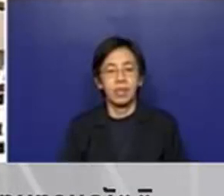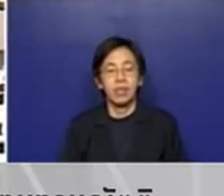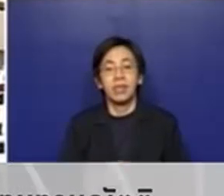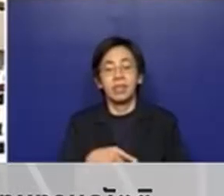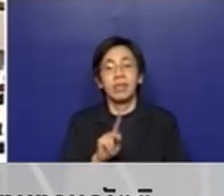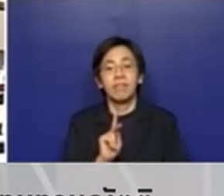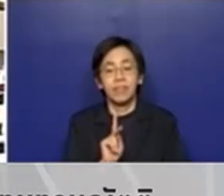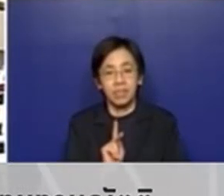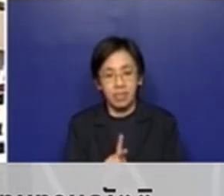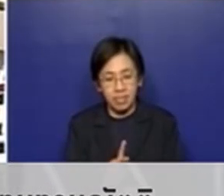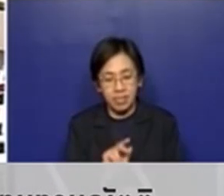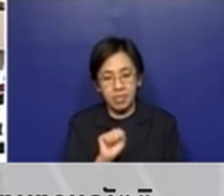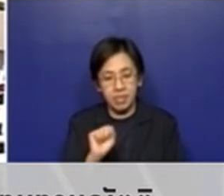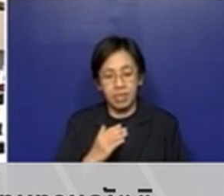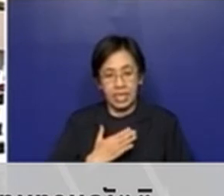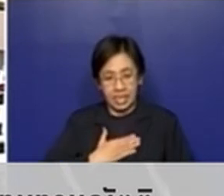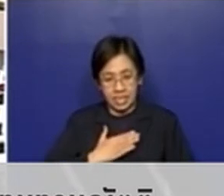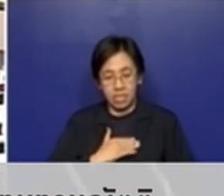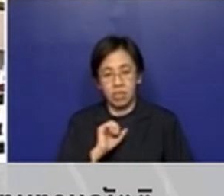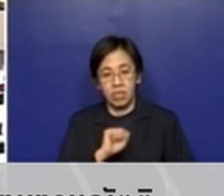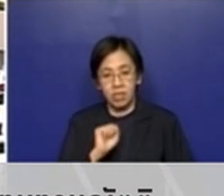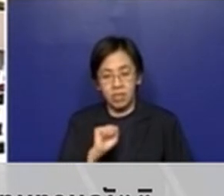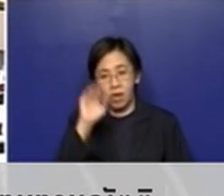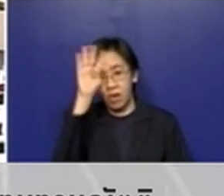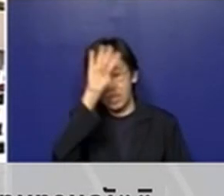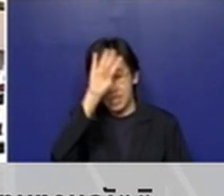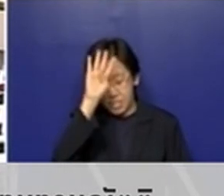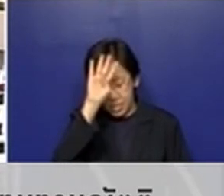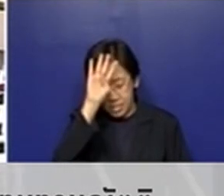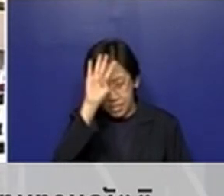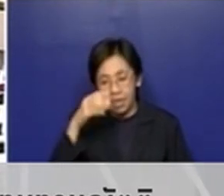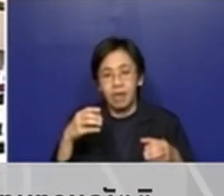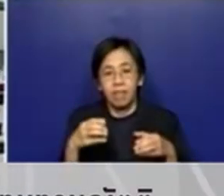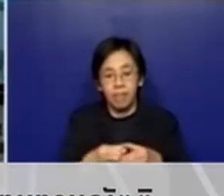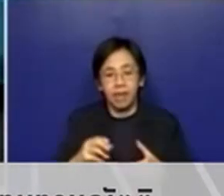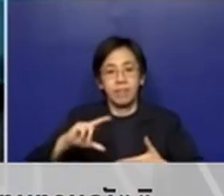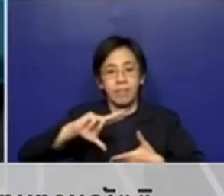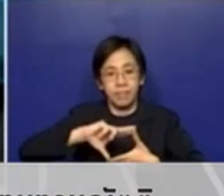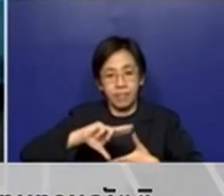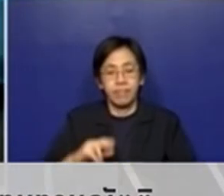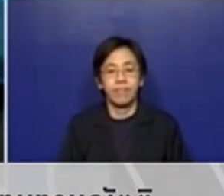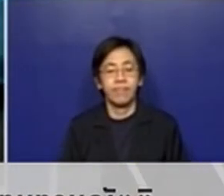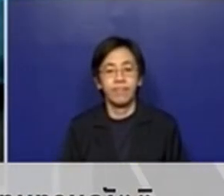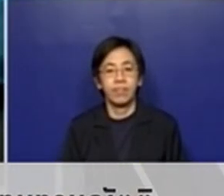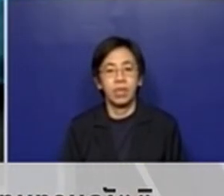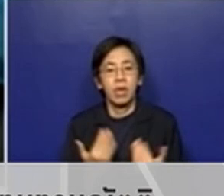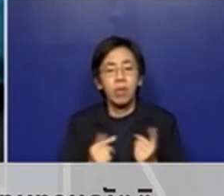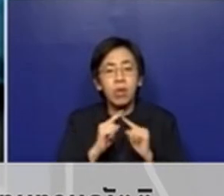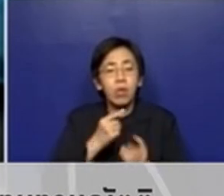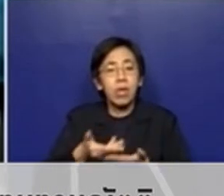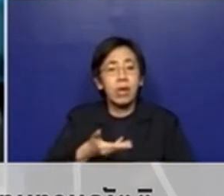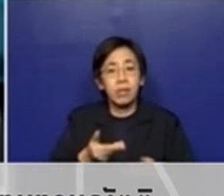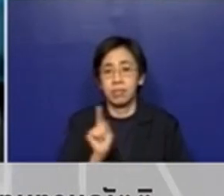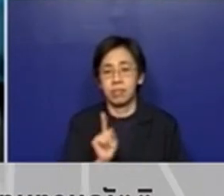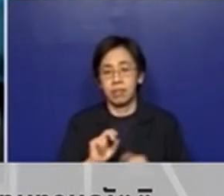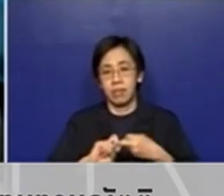ราเล่นแบบนี้ที่เขตจะได้ไหมเอาแล้วส่งปาร์ตี้ลิสต์เนี่ยจะอยู่อันดับไหน ฮะ จะเบียดกลุ่มที่เขาลงขันได้ไหม อ๋อ